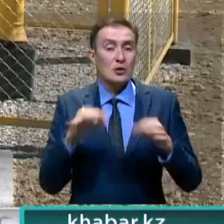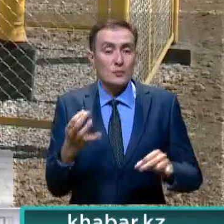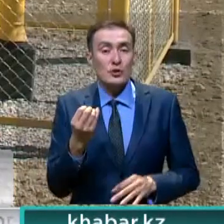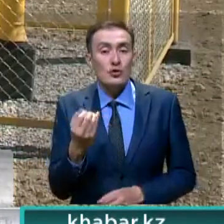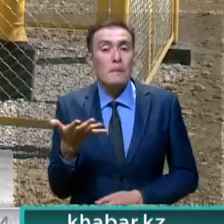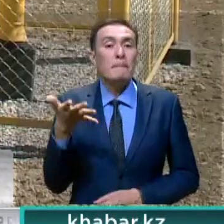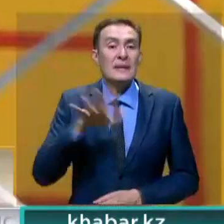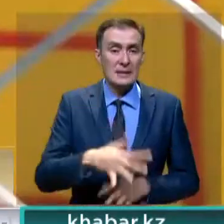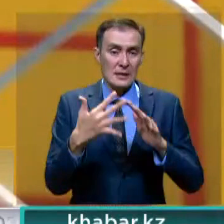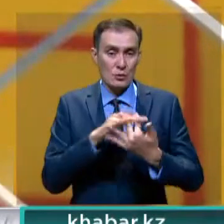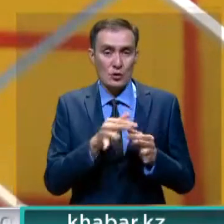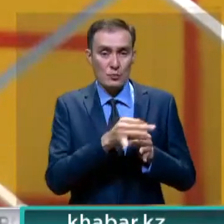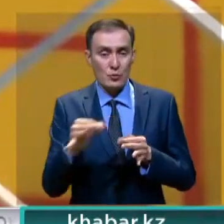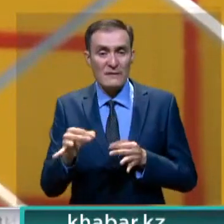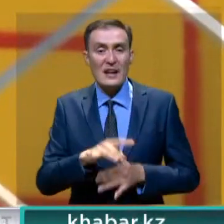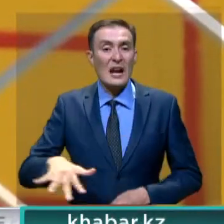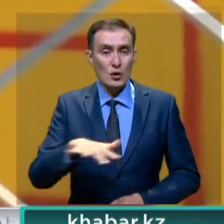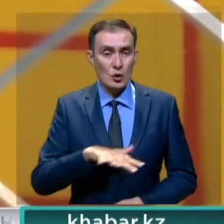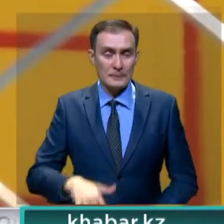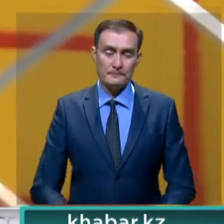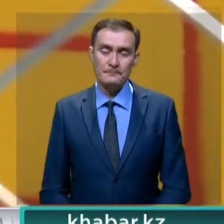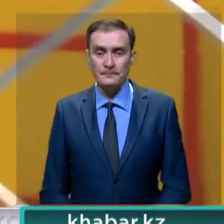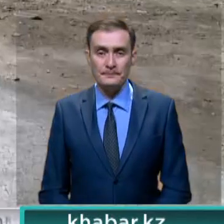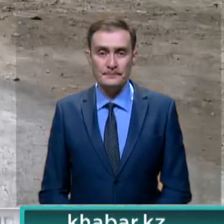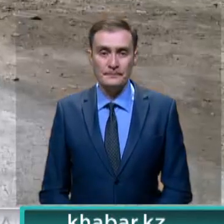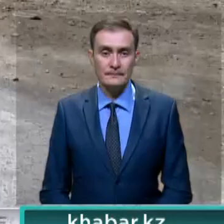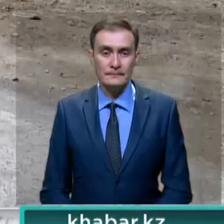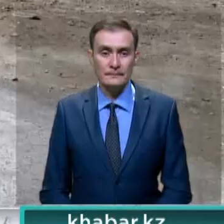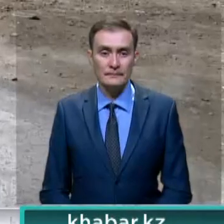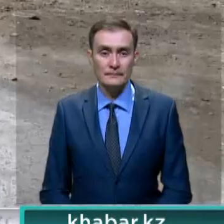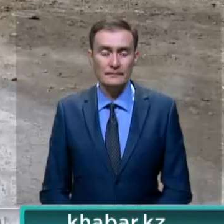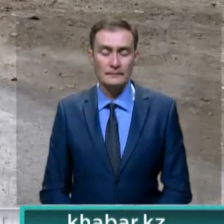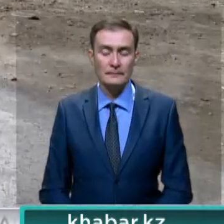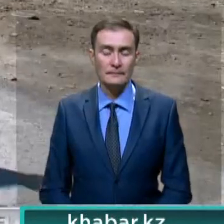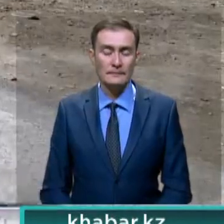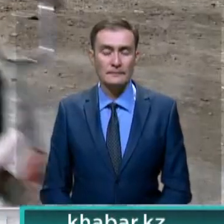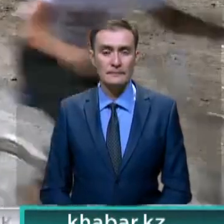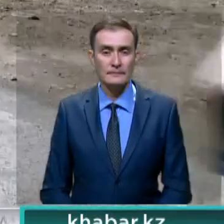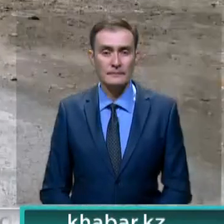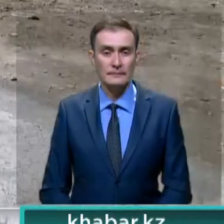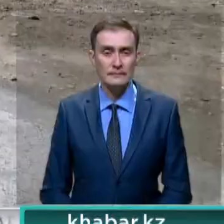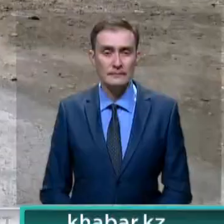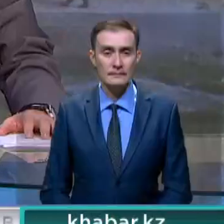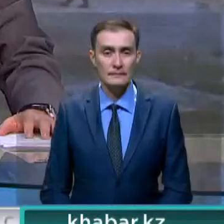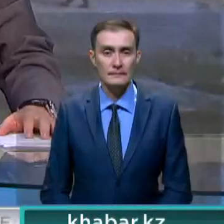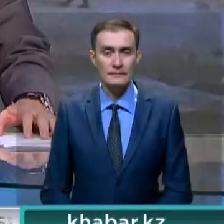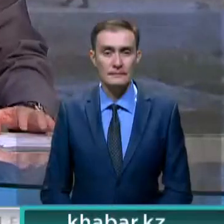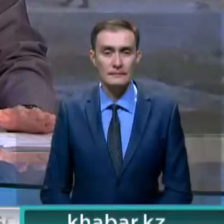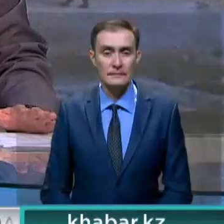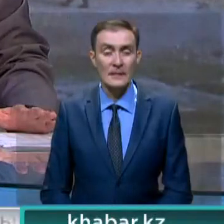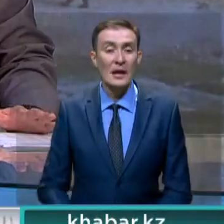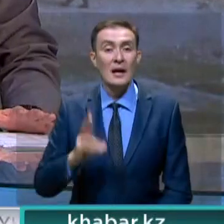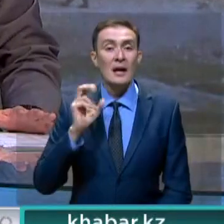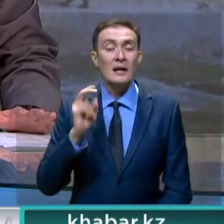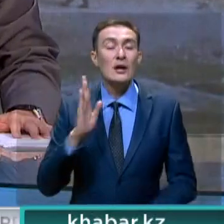еще 5 населенных пунктов района. Кристина Алмазказа, Канат Енсибаев. Итоги дня. Кызылординская область.